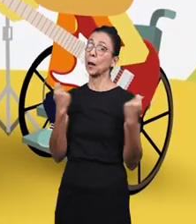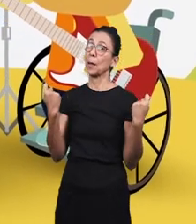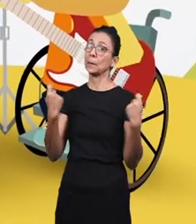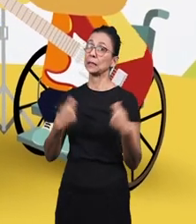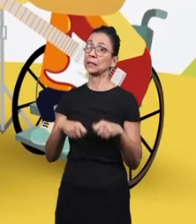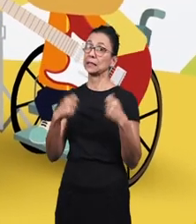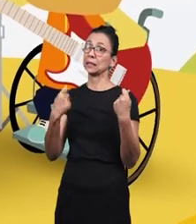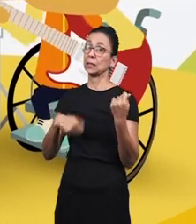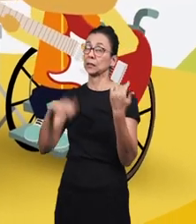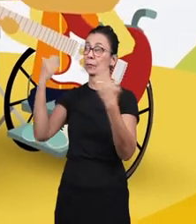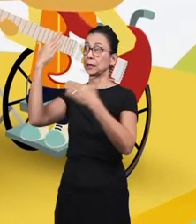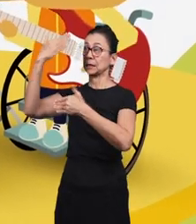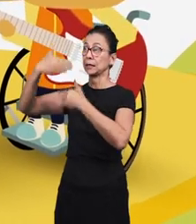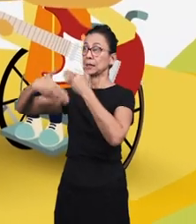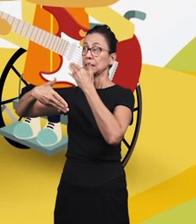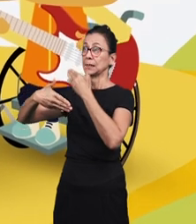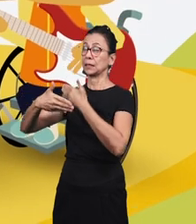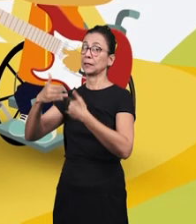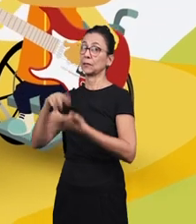minha presença